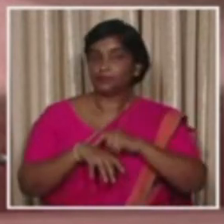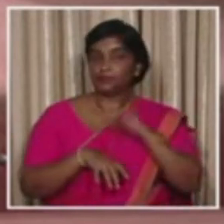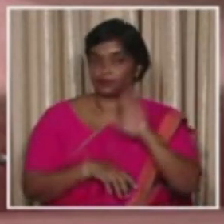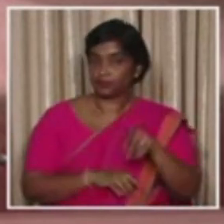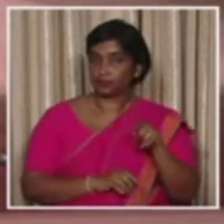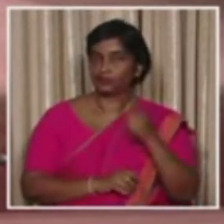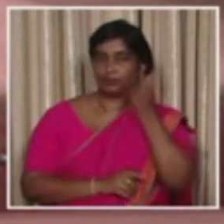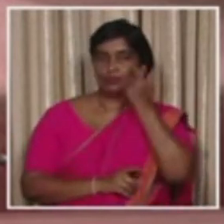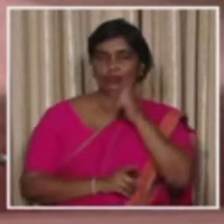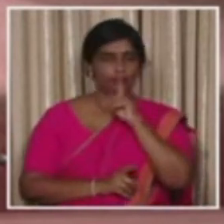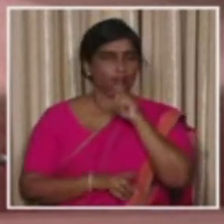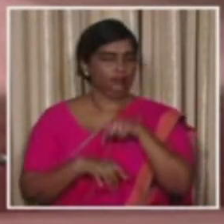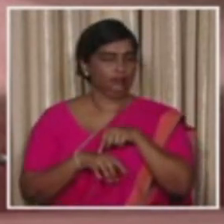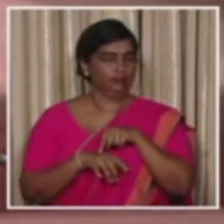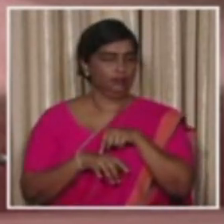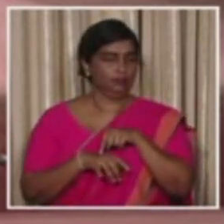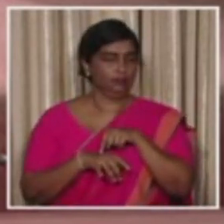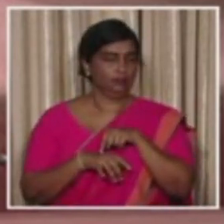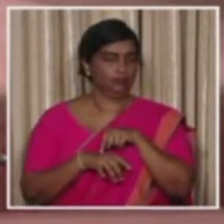நாங்கள்